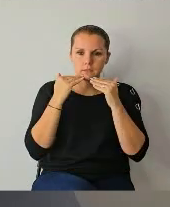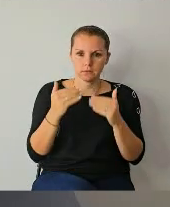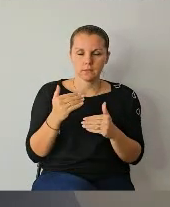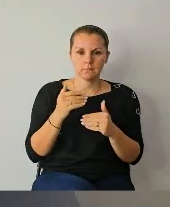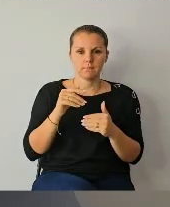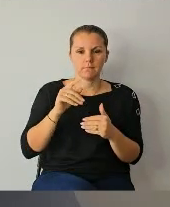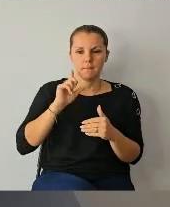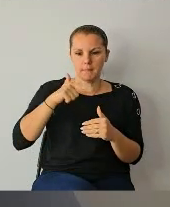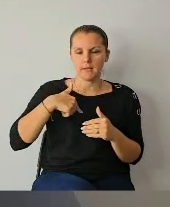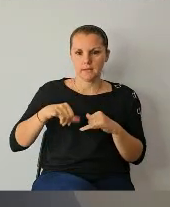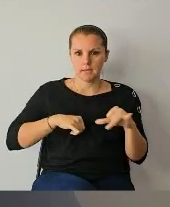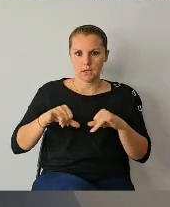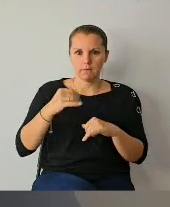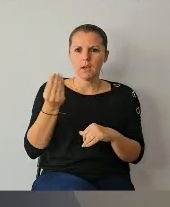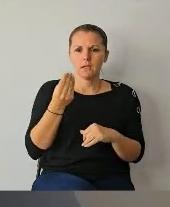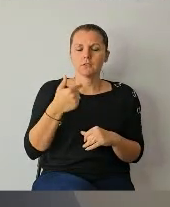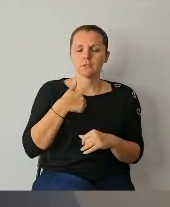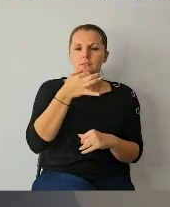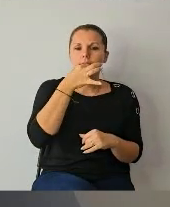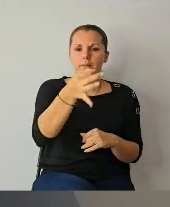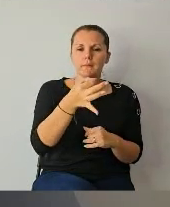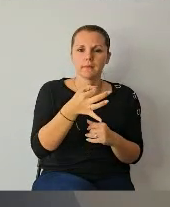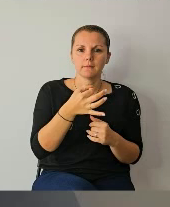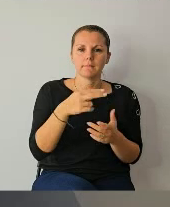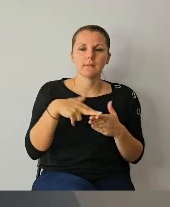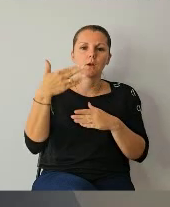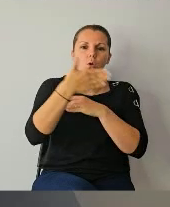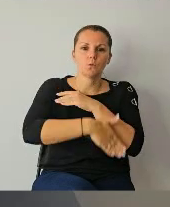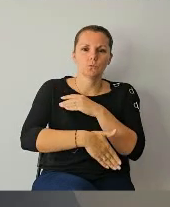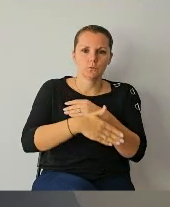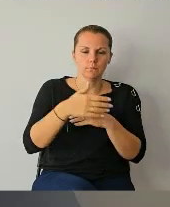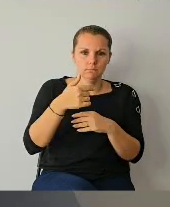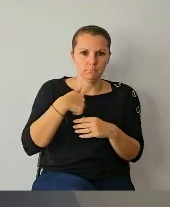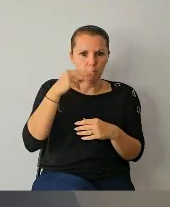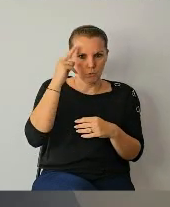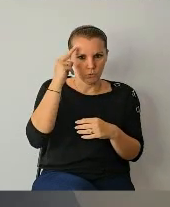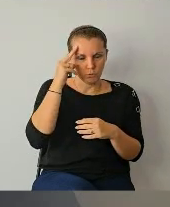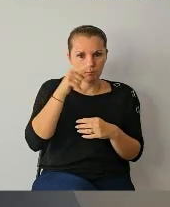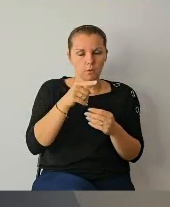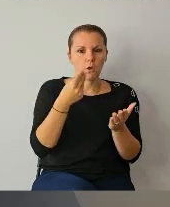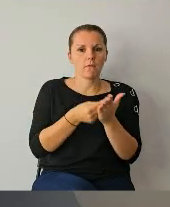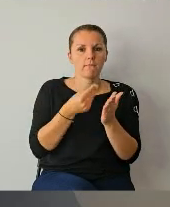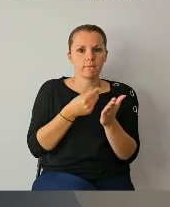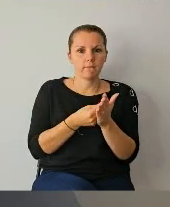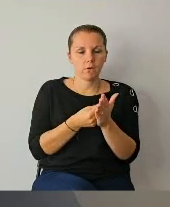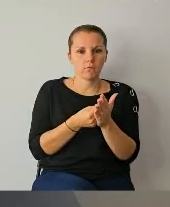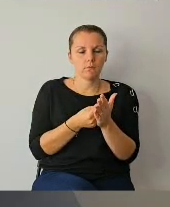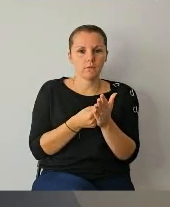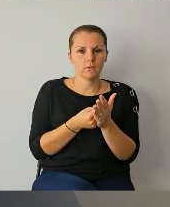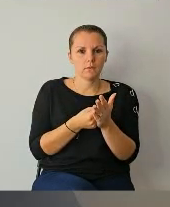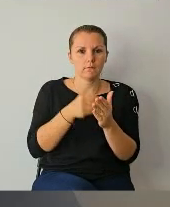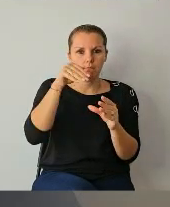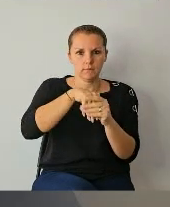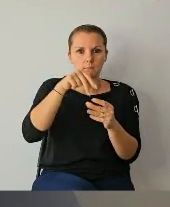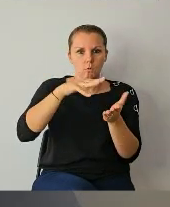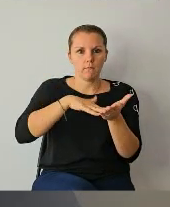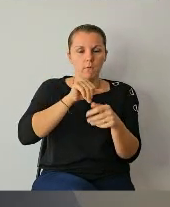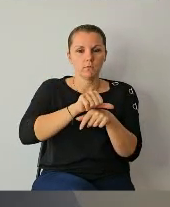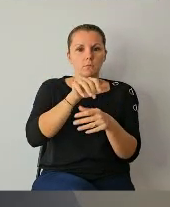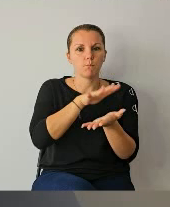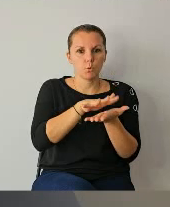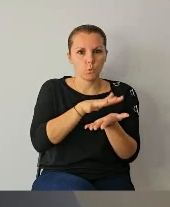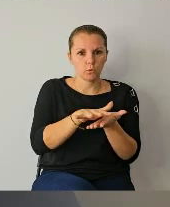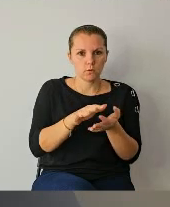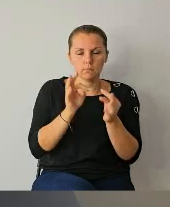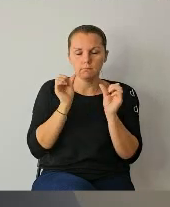Dziękujemy pani kierownik. Jeszcze tylko zapytam na końcu. Oczywiście rozumiem, że te kwoty podane w uchwale są to kwoty brutto. Tak,